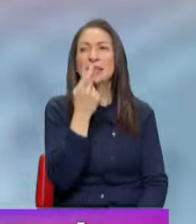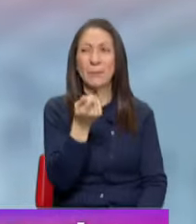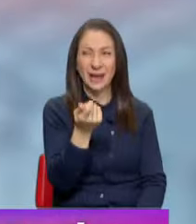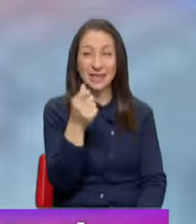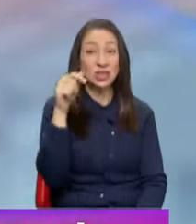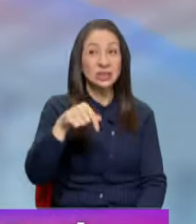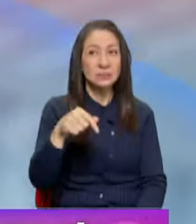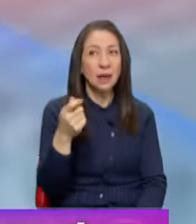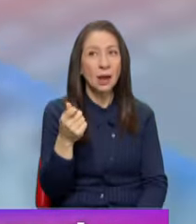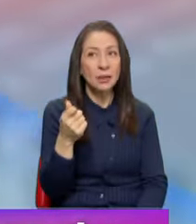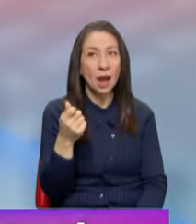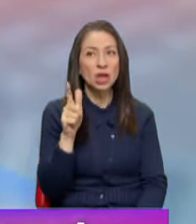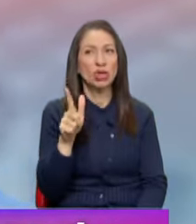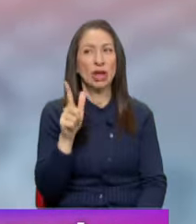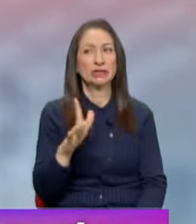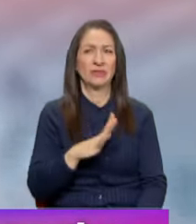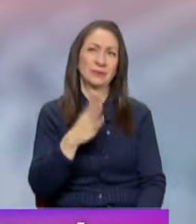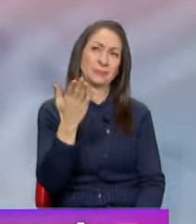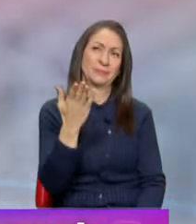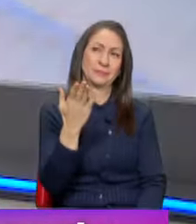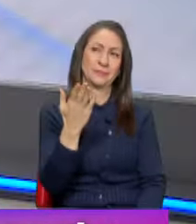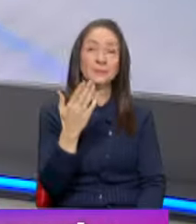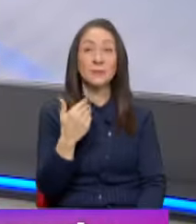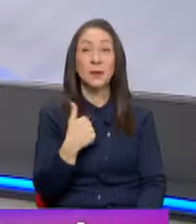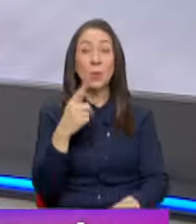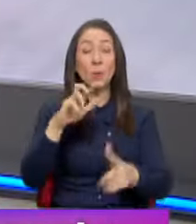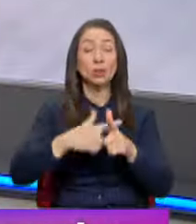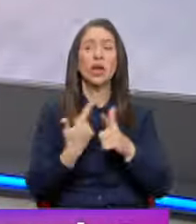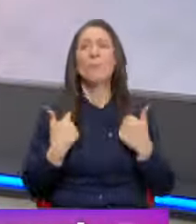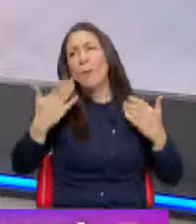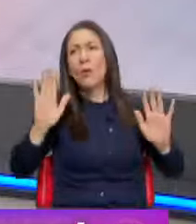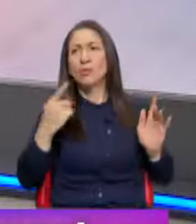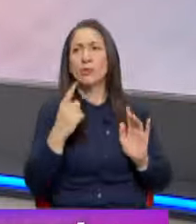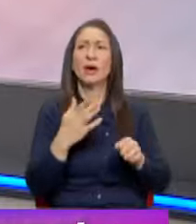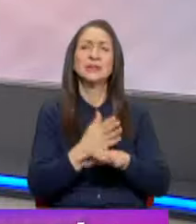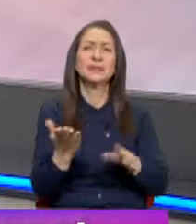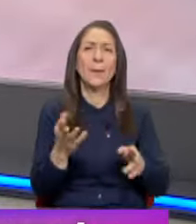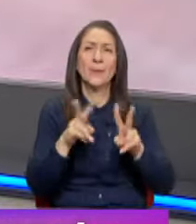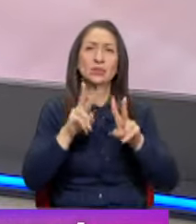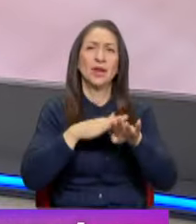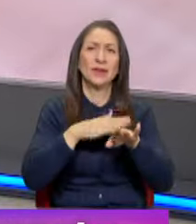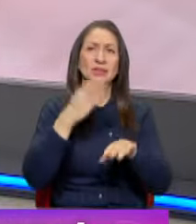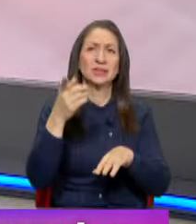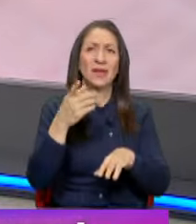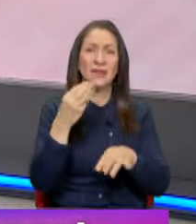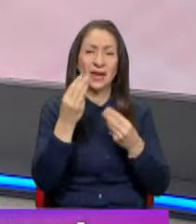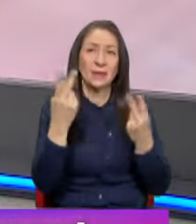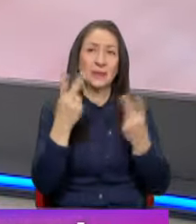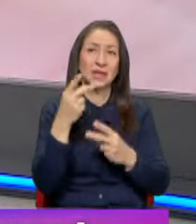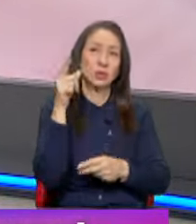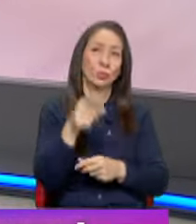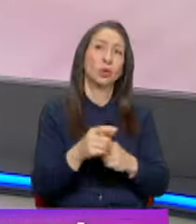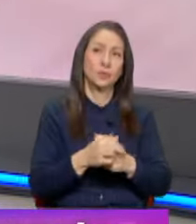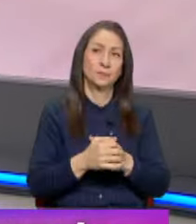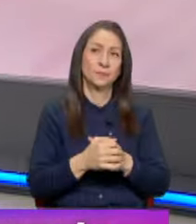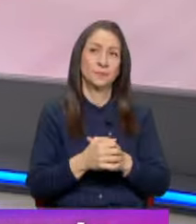şimdi ne kadar da ihtiyaç var ona benim böyle projelerim yok diyor Aslında Mansur Yavaş verdiği mesaj bu